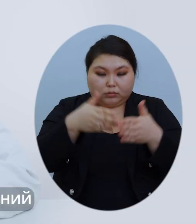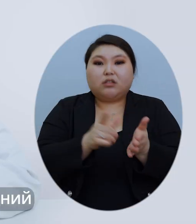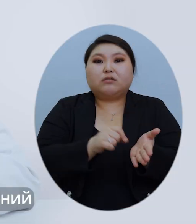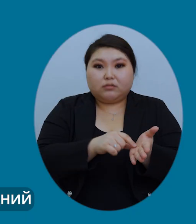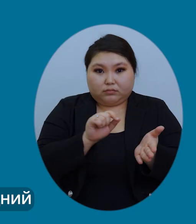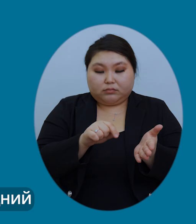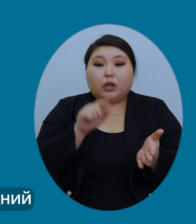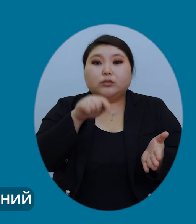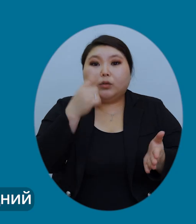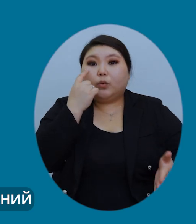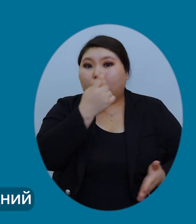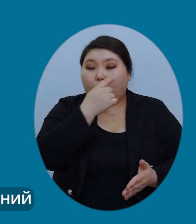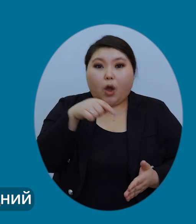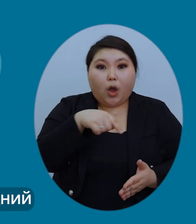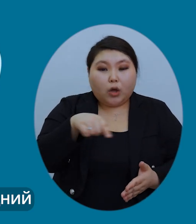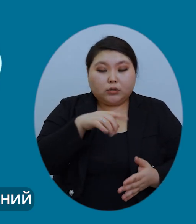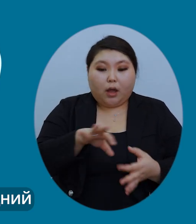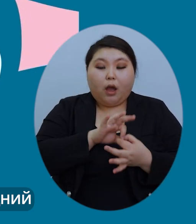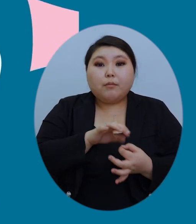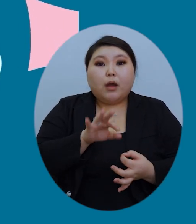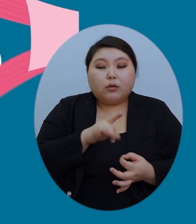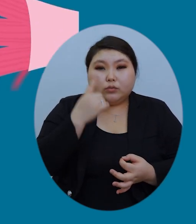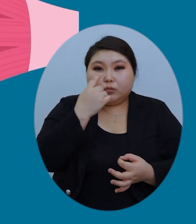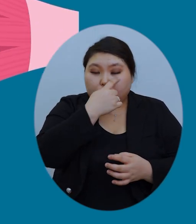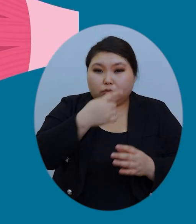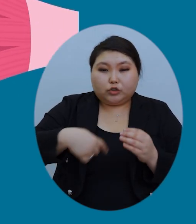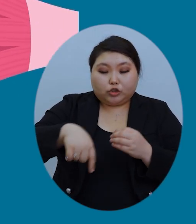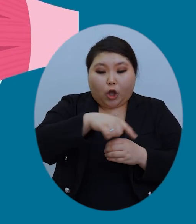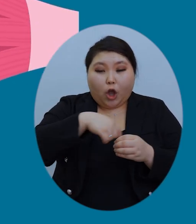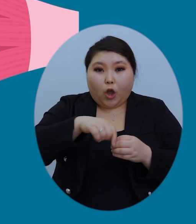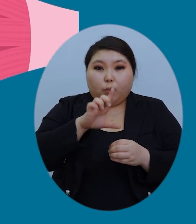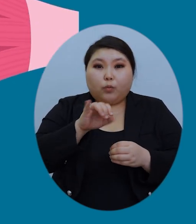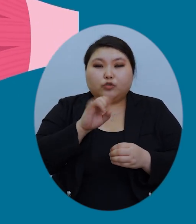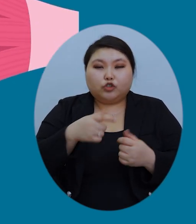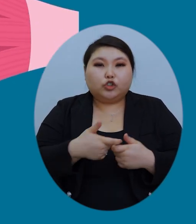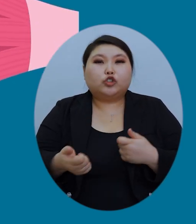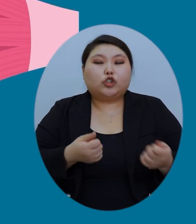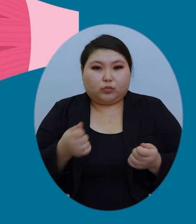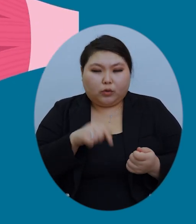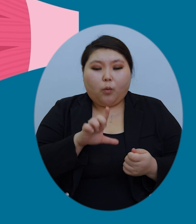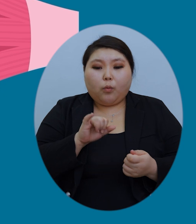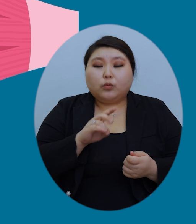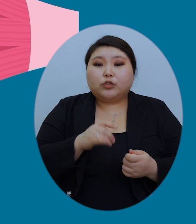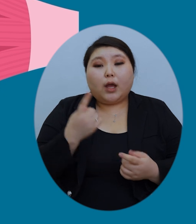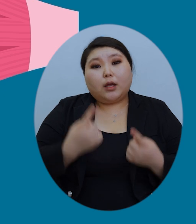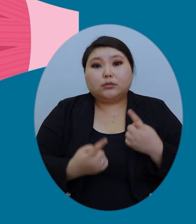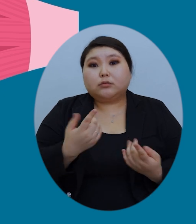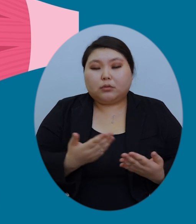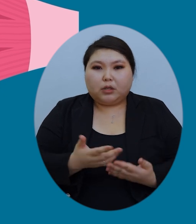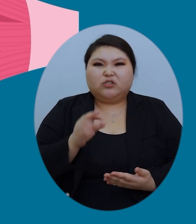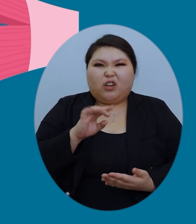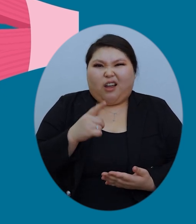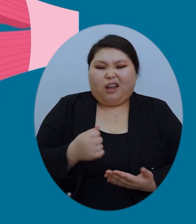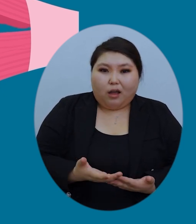хэрэгтэй. Энэхүү нүдний хоорондын хамаарлыг нүдний тойрсон булчингууд зохицуулж өгдөг. Эдгээр булчингуудын аль нэг нь